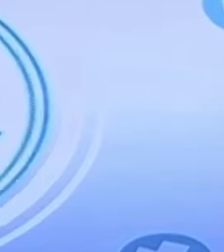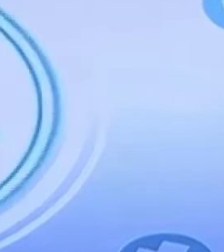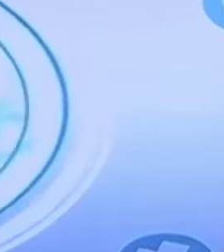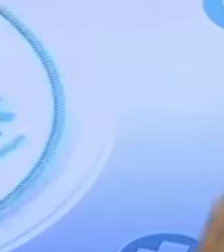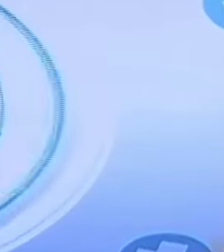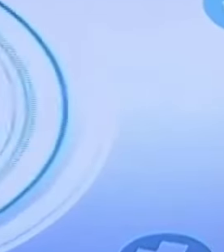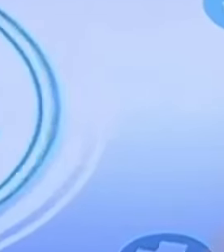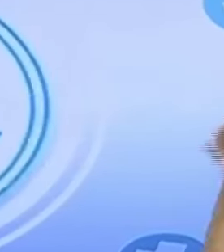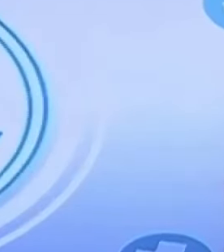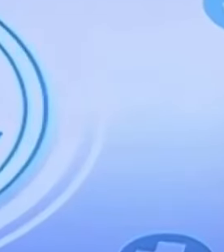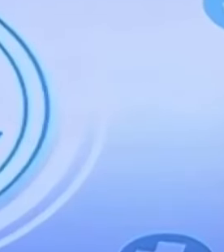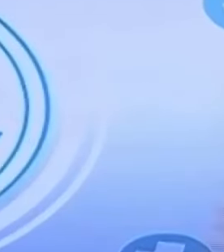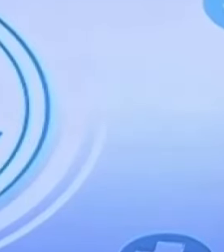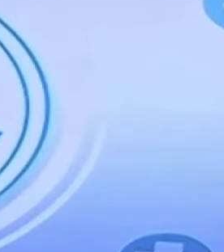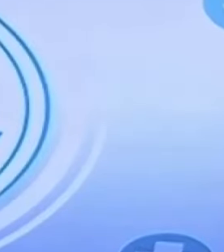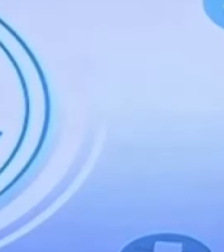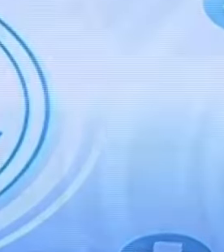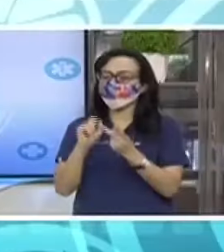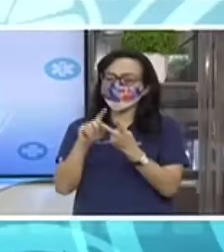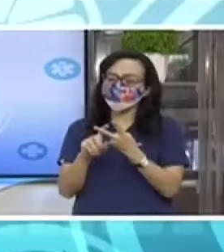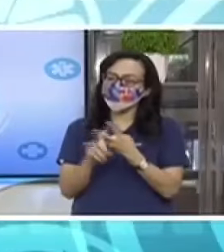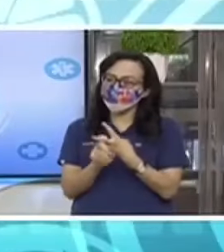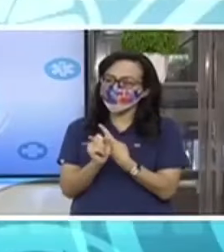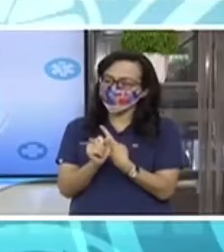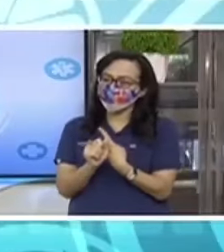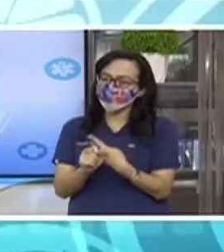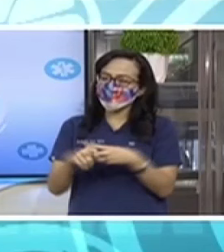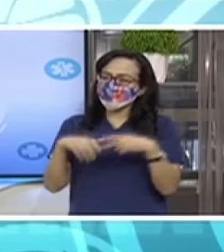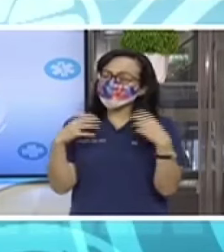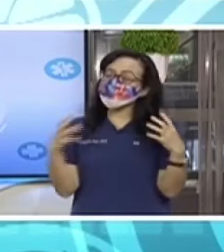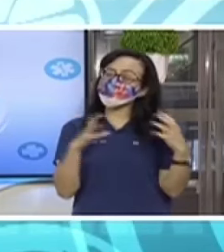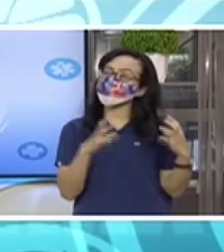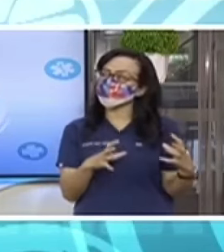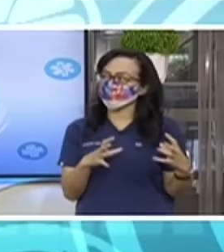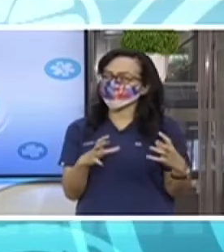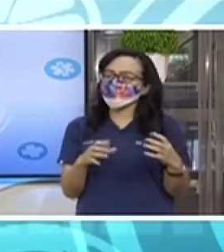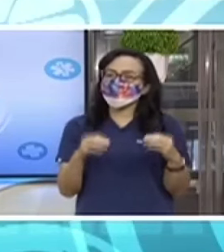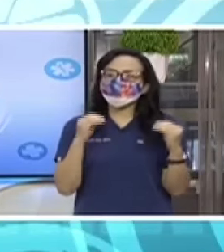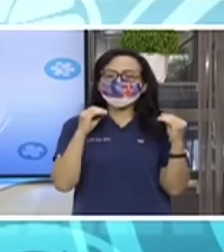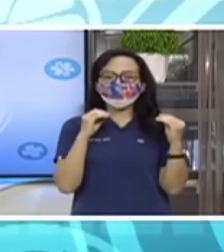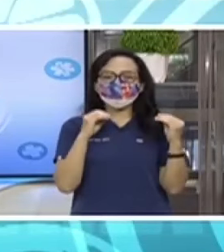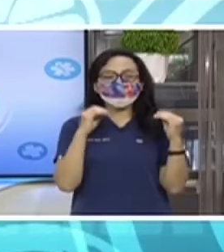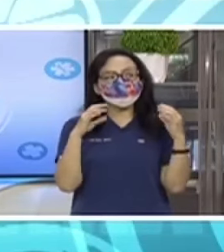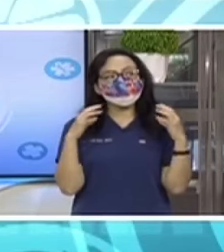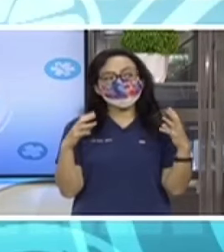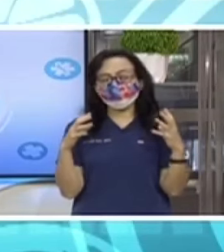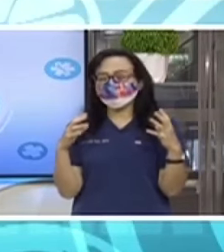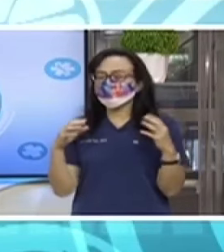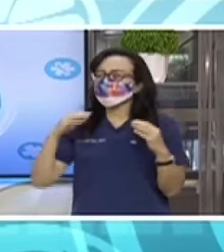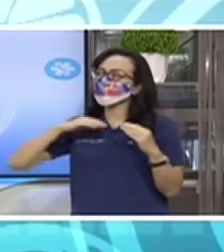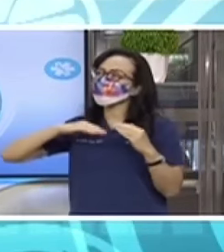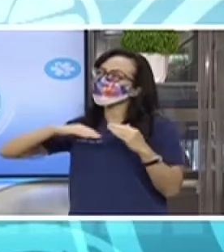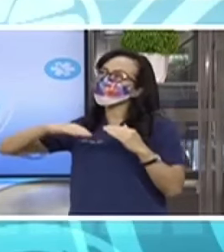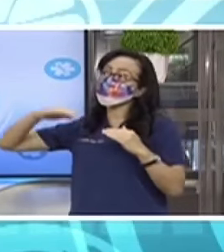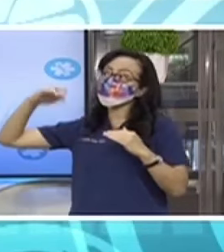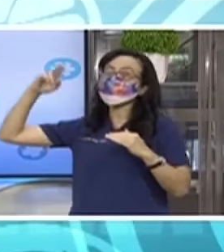lebih present ya lebih hadir di sini sekarang gitu kan tapi yang kedua juga adalah dari sisi hormon nih ketika kita sedang stres